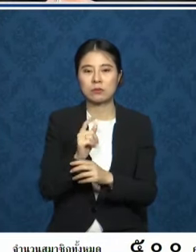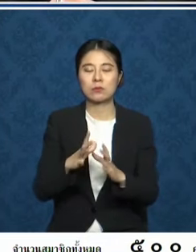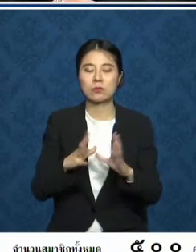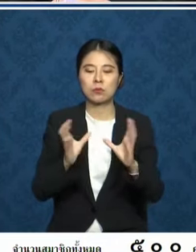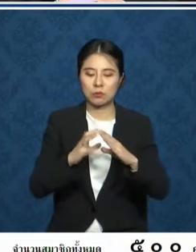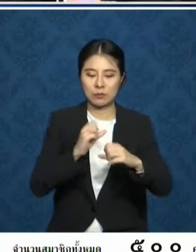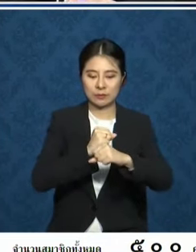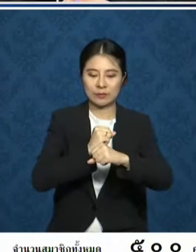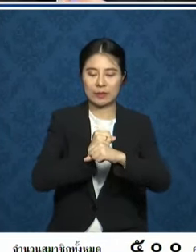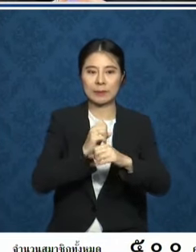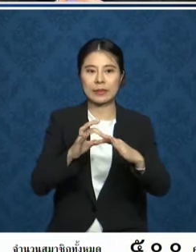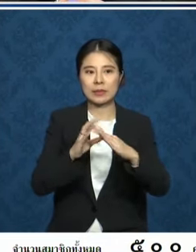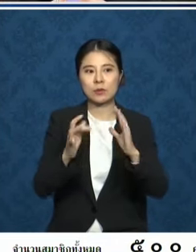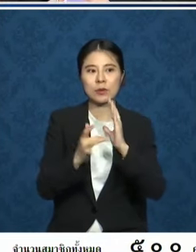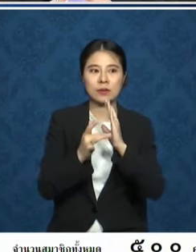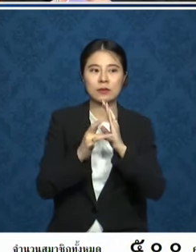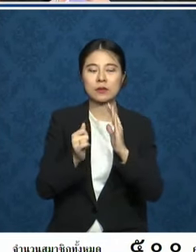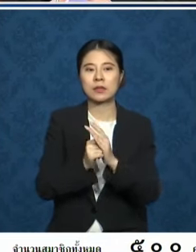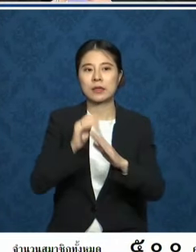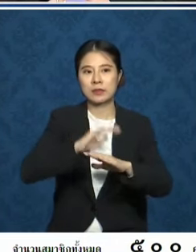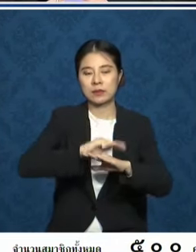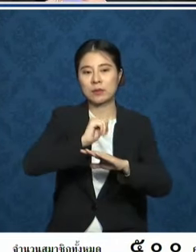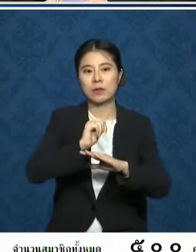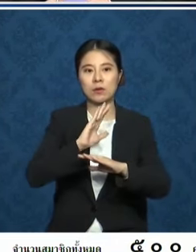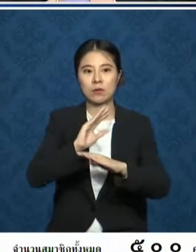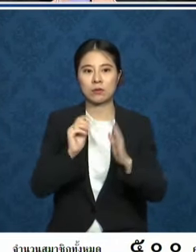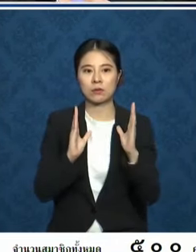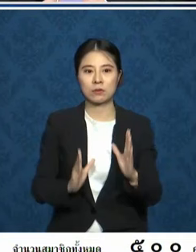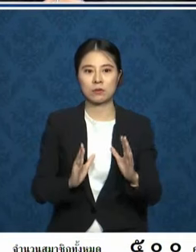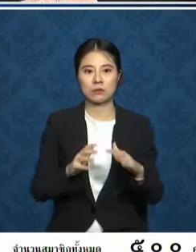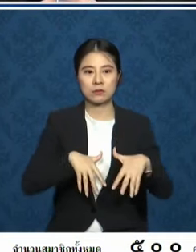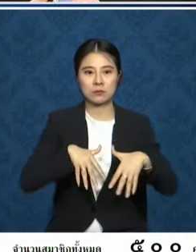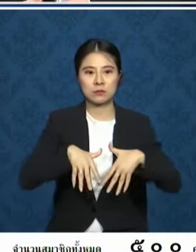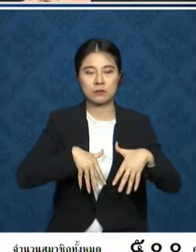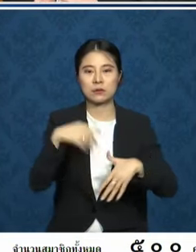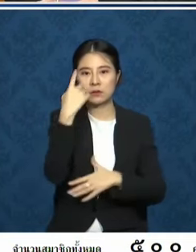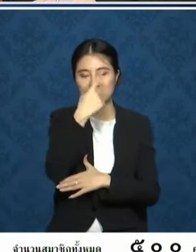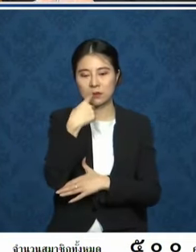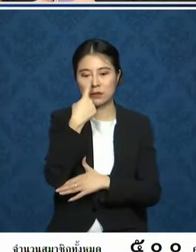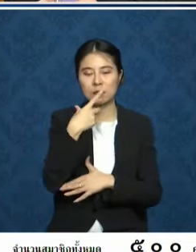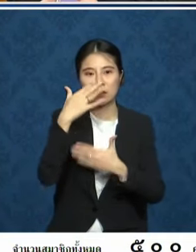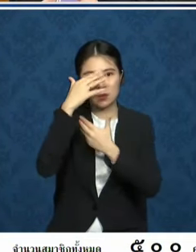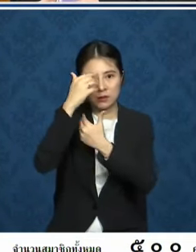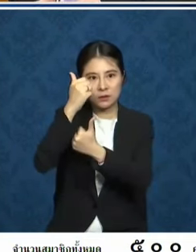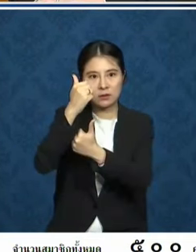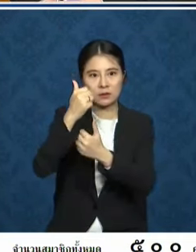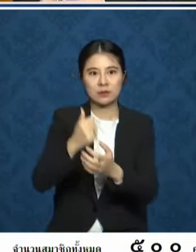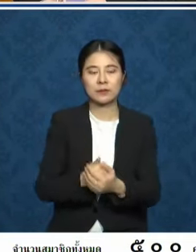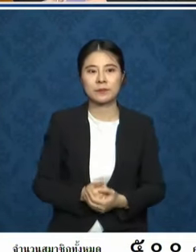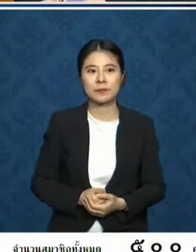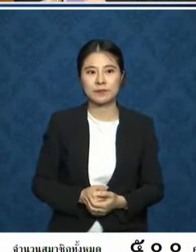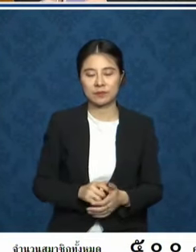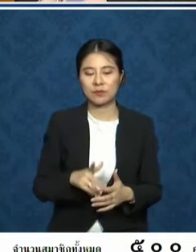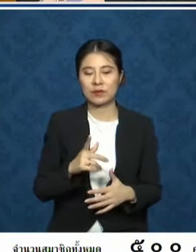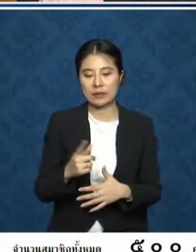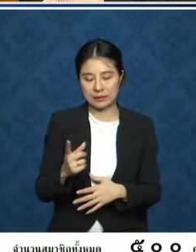ครอบคล่มทุกด้านตามคามเชอชาญของนกวิจัยสำหรบท่านที่สนใจในเรื่องเฉพาะ ขออนุญาตตอบเปคำถาม